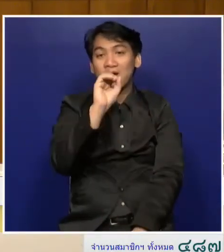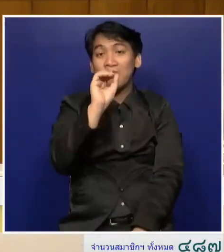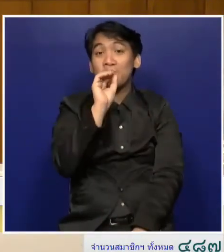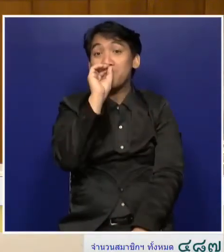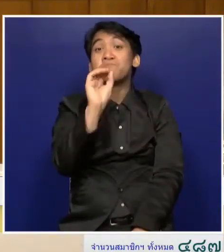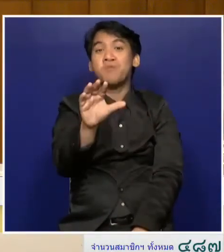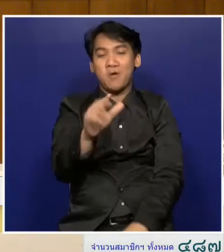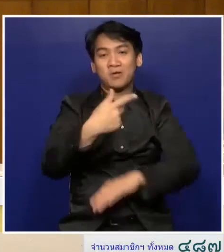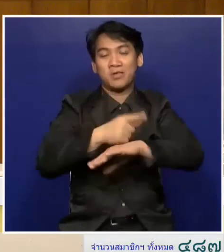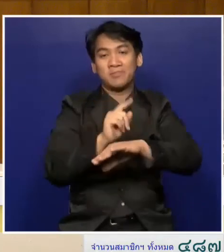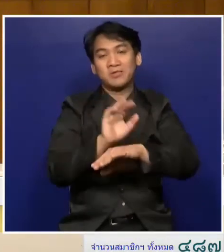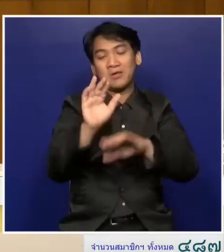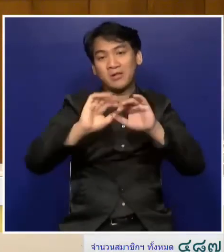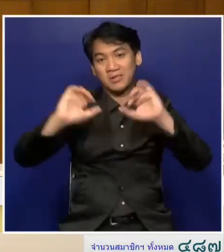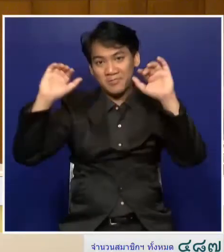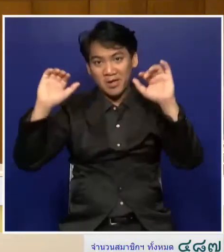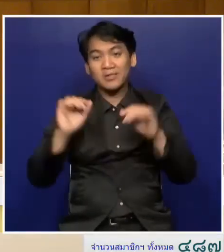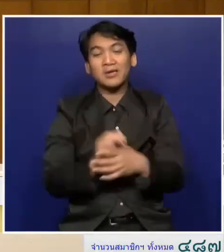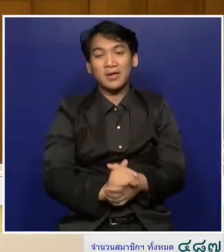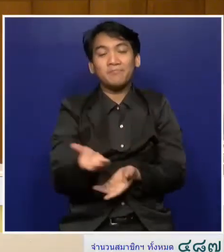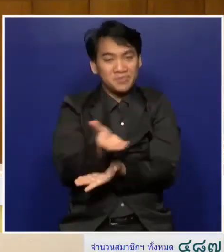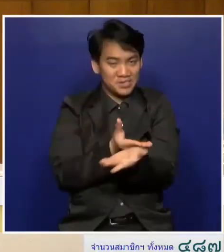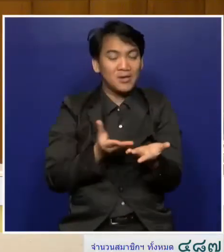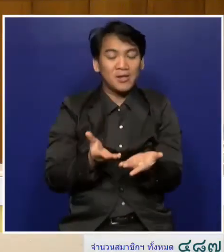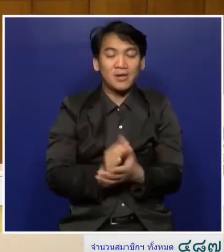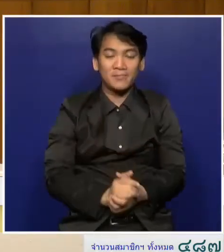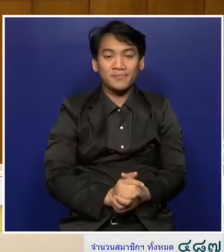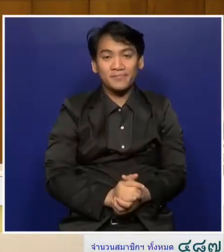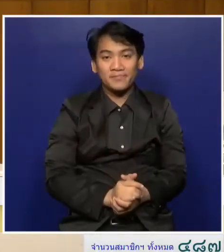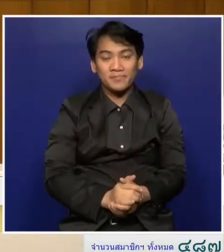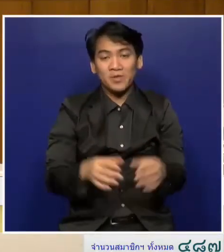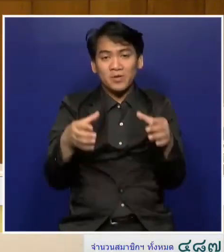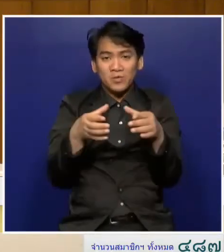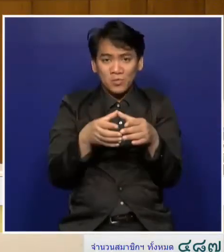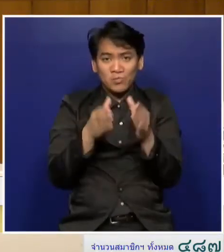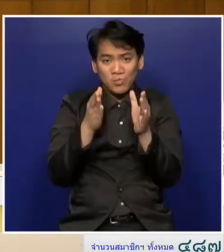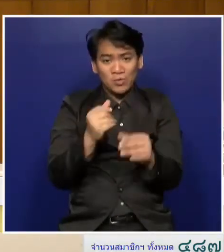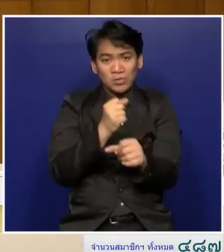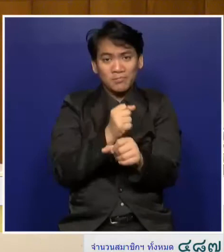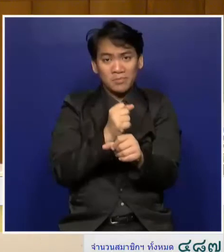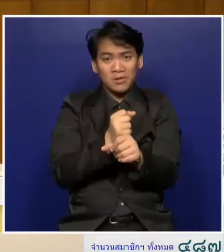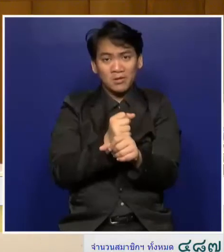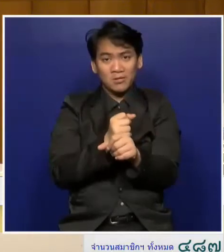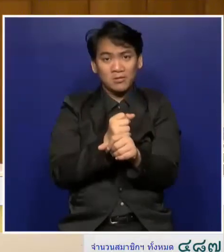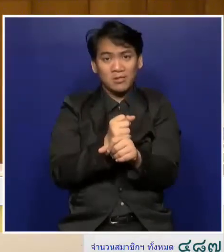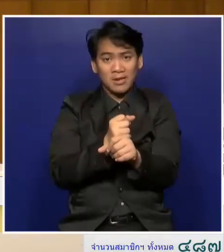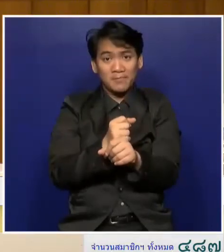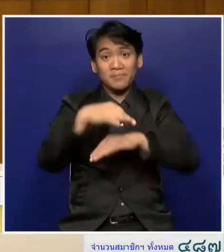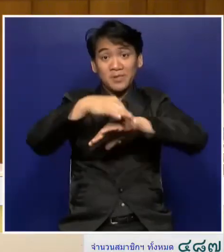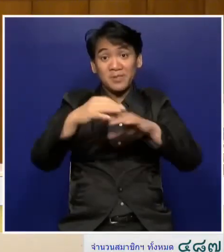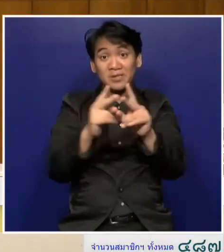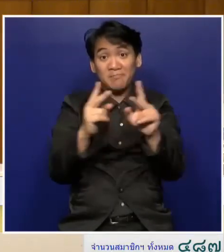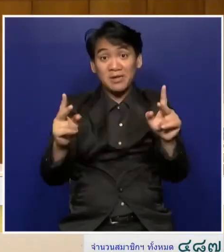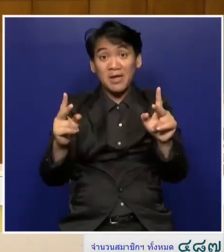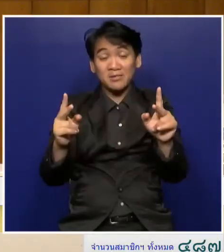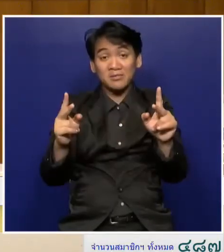อีกปรา shoหนึก็คือการให้มีอัุกรมการมาดับจงหวัดแทนทจะตองใหุ้กอย่างไปเข้ากับ